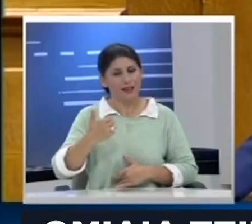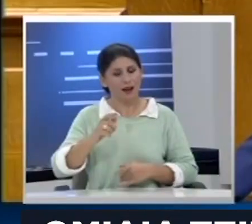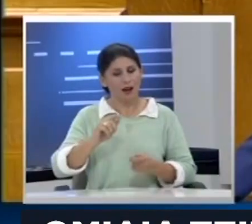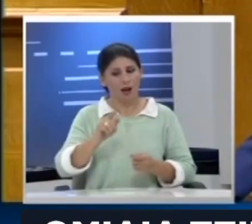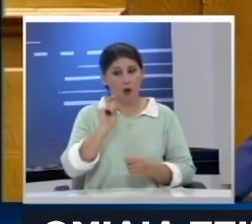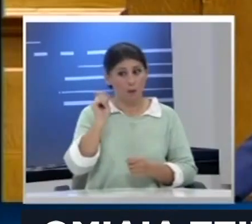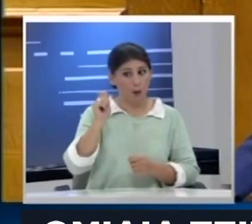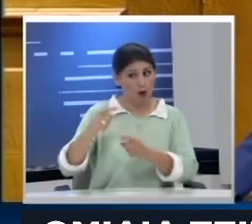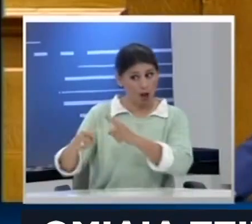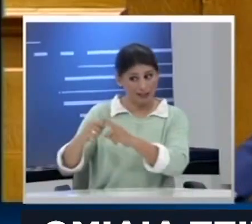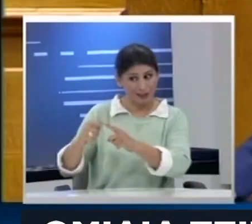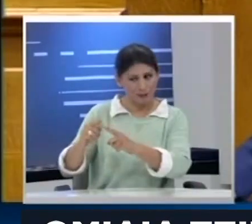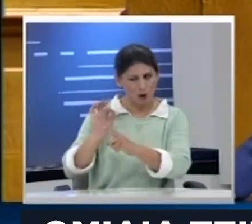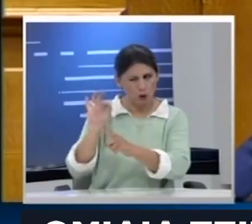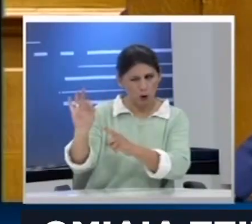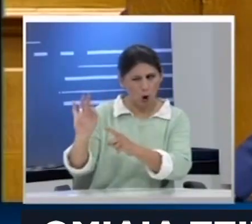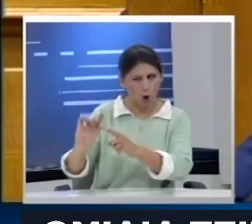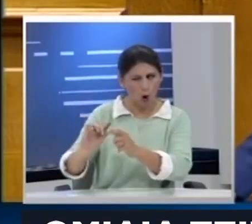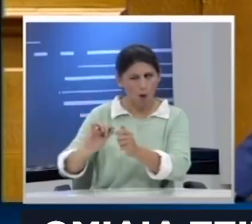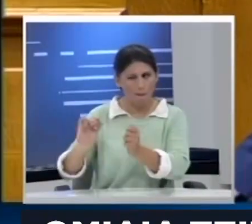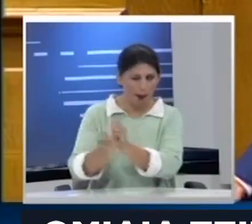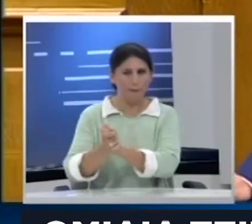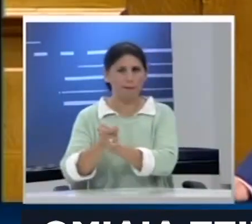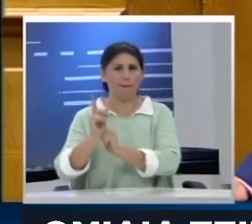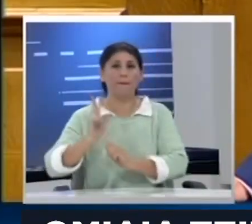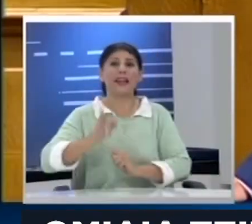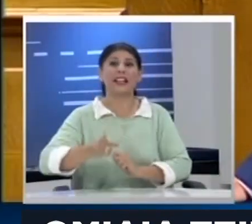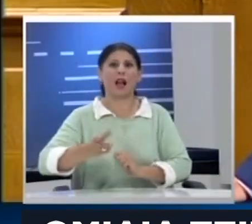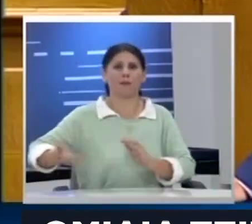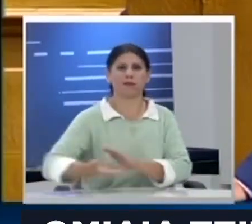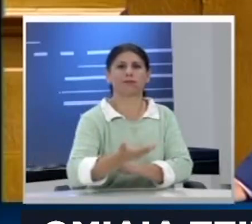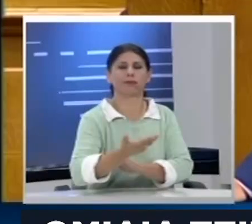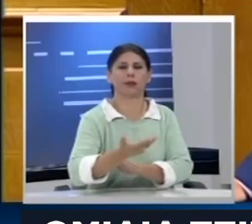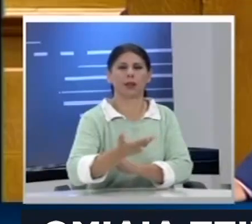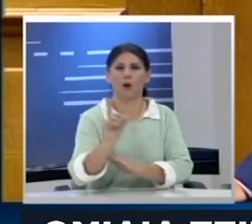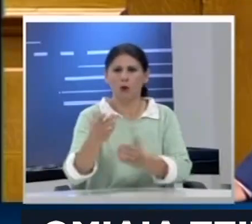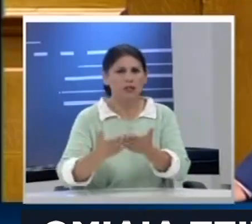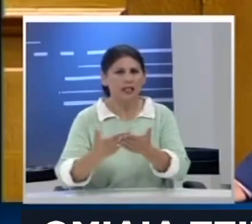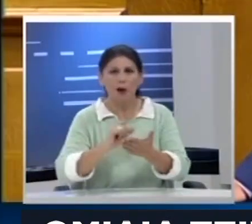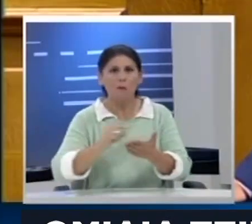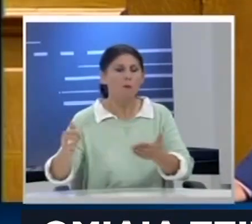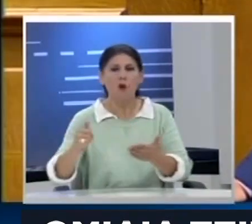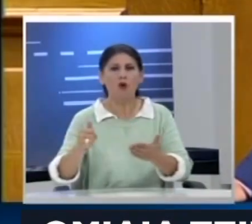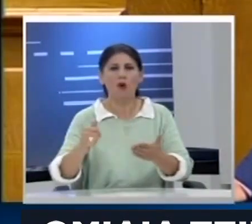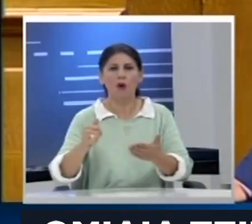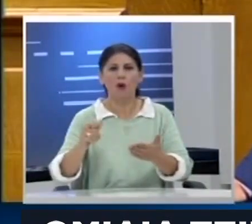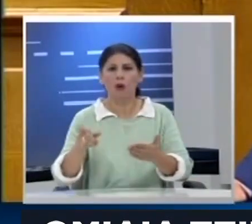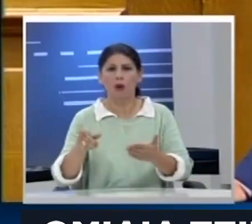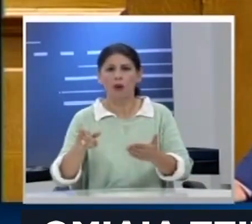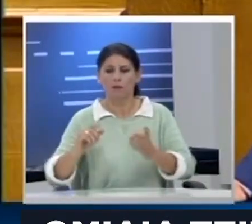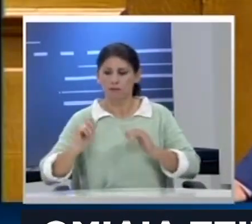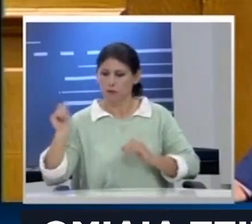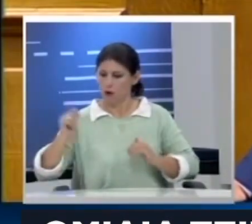Στοχοποιώντας τον πολιτικό σας αντίπαλο, όχι με στοιχεία, αλλά επειδή είχε το πολιτικό θάρρος να σας